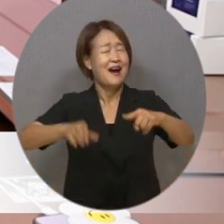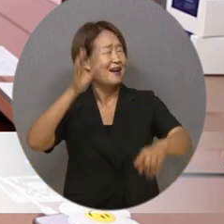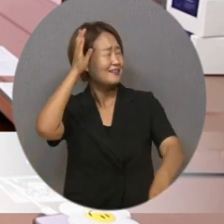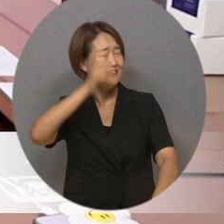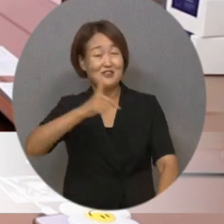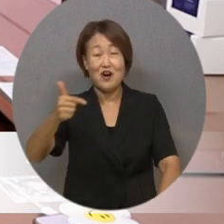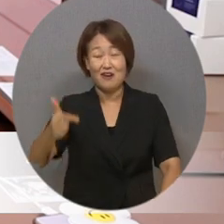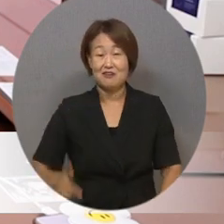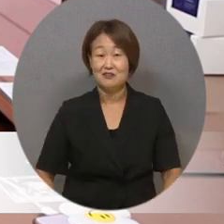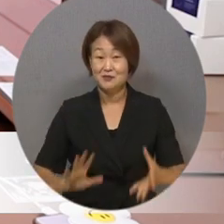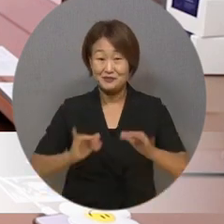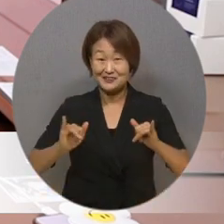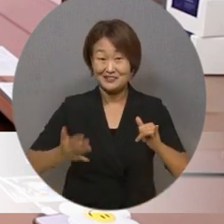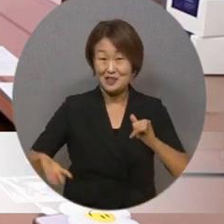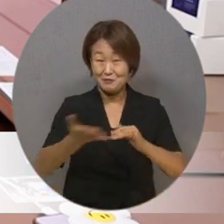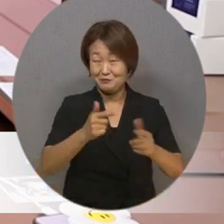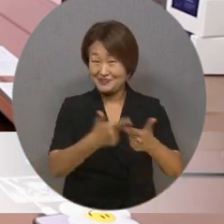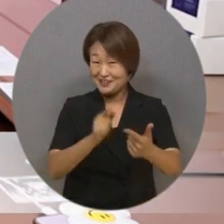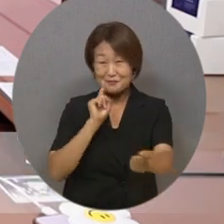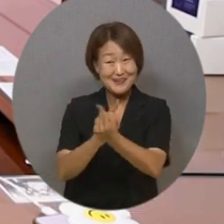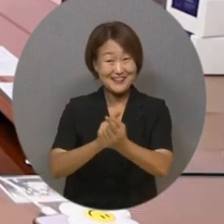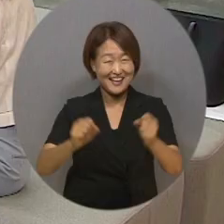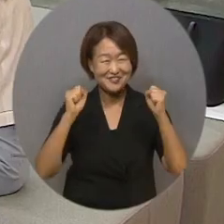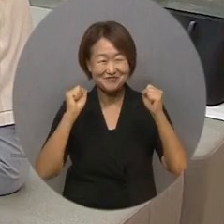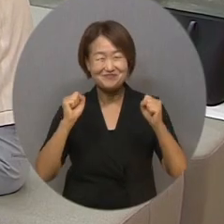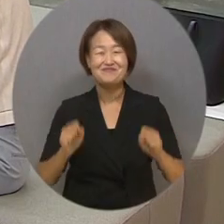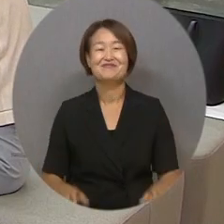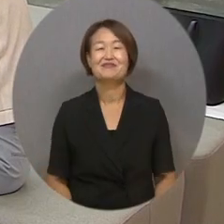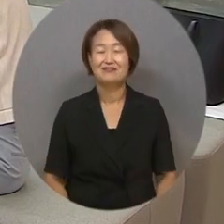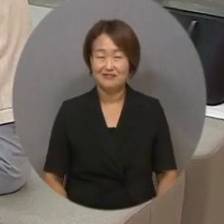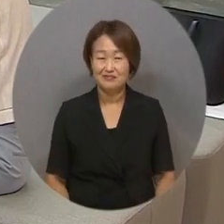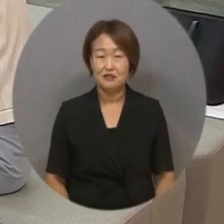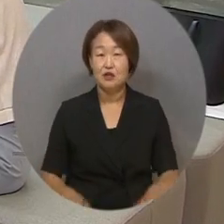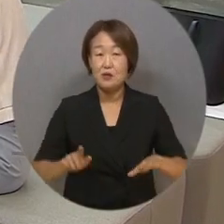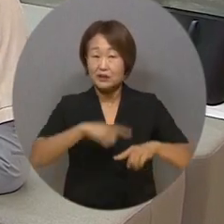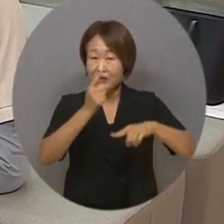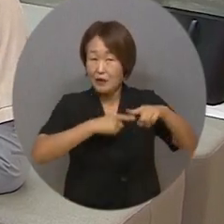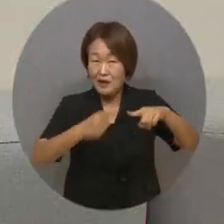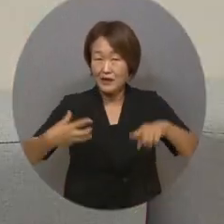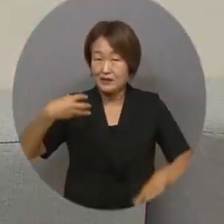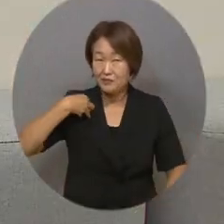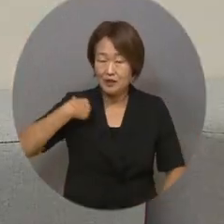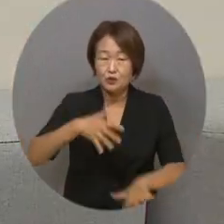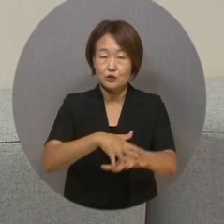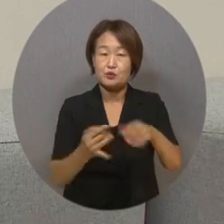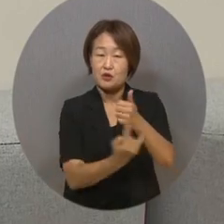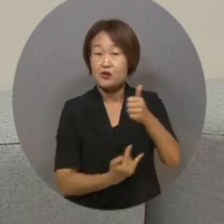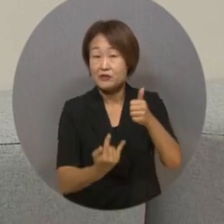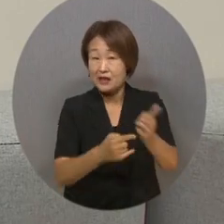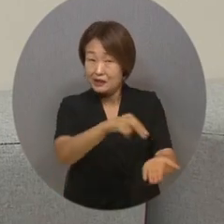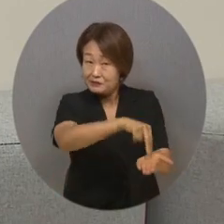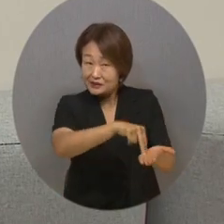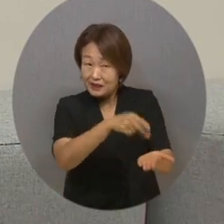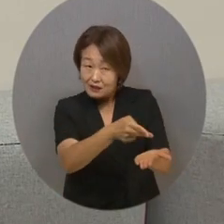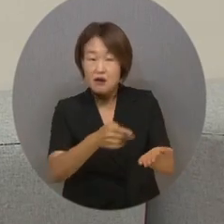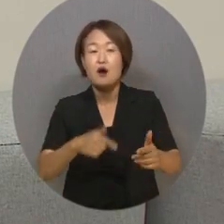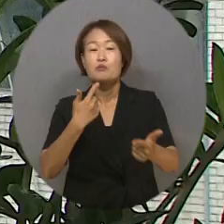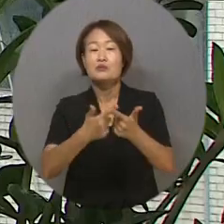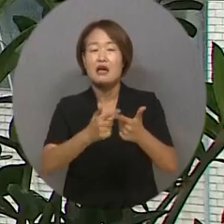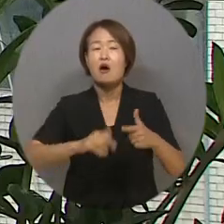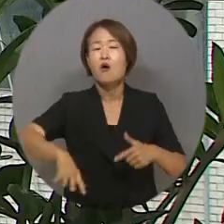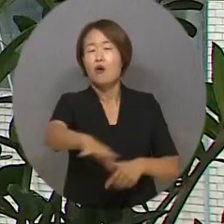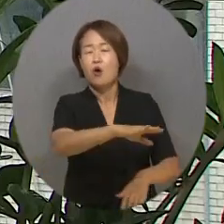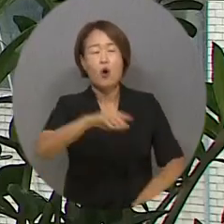기대됩니다. 국민 여러분, 부산에서 봬요! 이번 대회를 주관하는 조직위원회 측에서도 부산에서